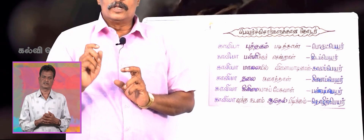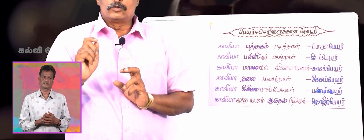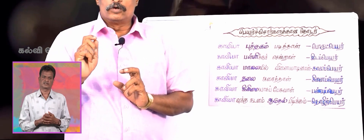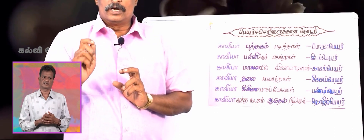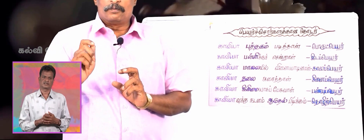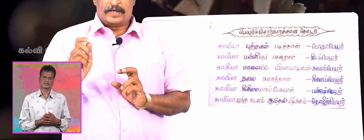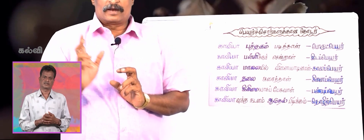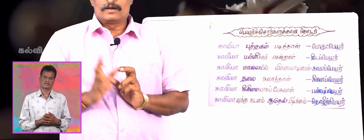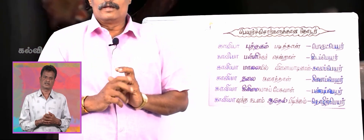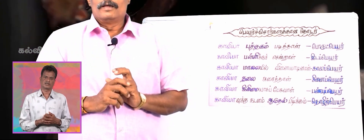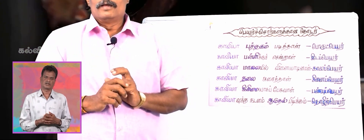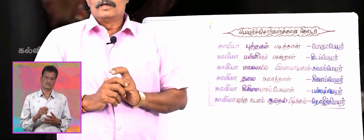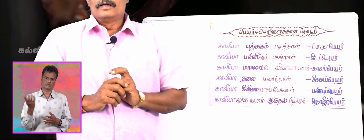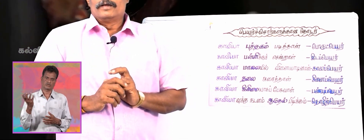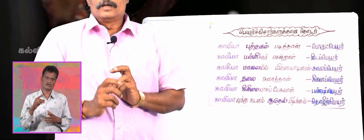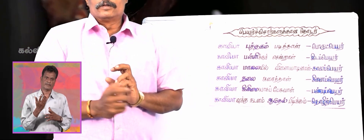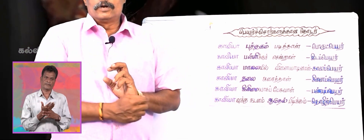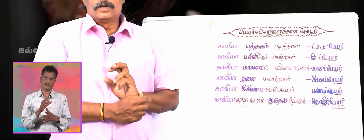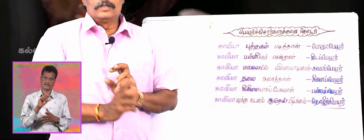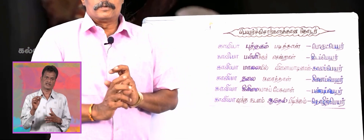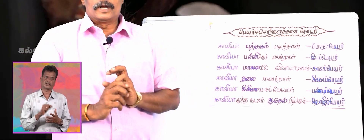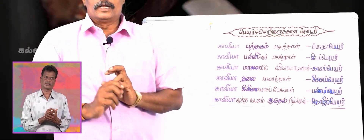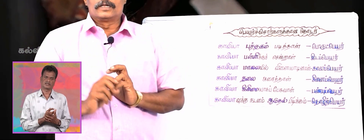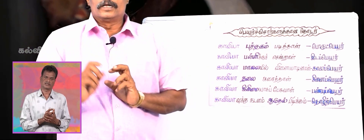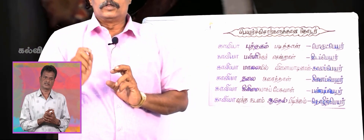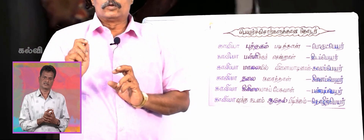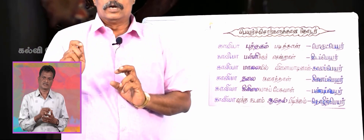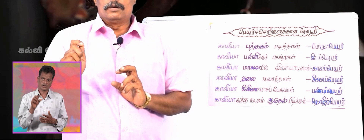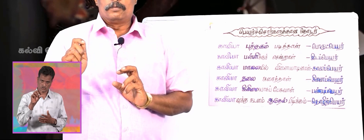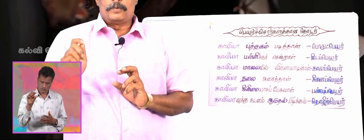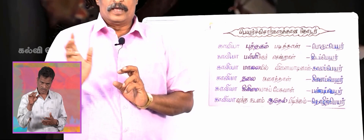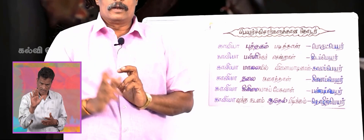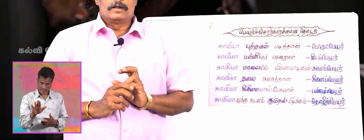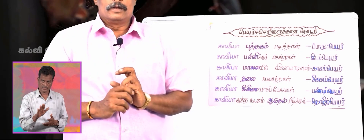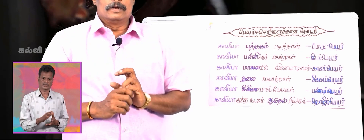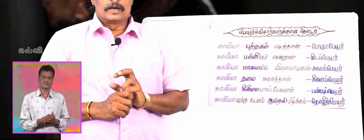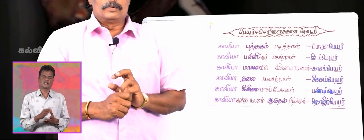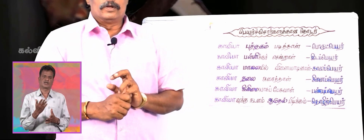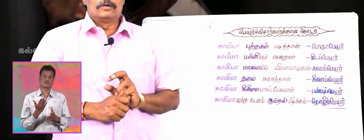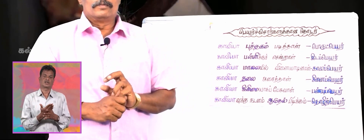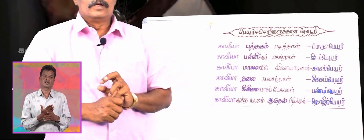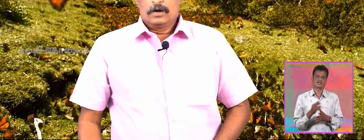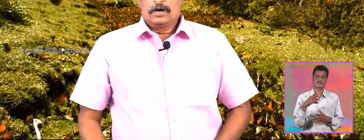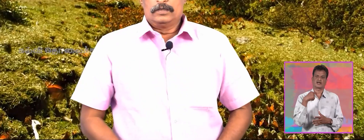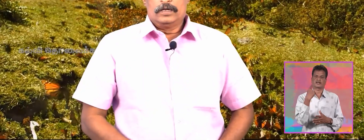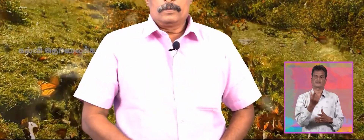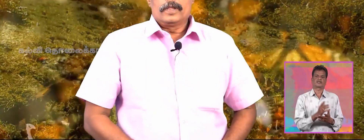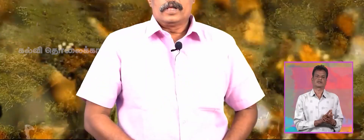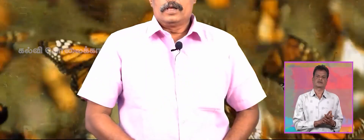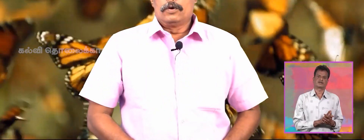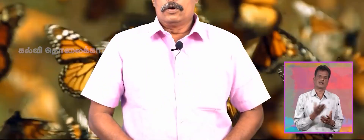ஆடுதல் என்பது தொழில் பெயர். அந்த சொல் இங்கே வந்திருப்பதால் இதுக்கு தொழில் பெயர் என்று அழைக்கப்படுகிறோம்.